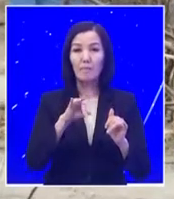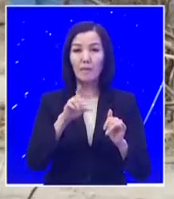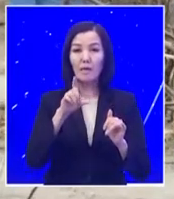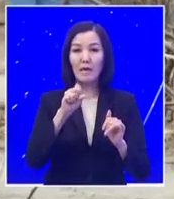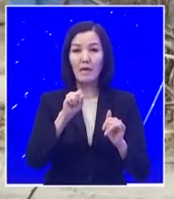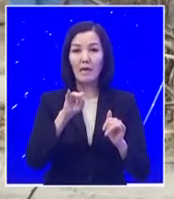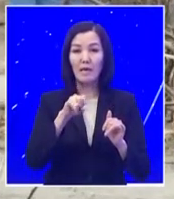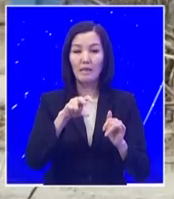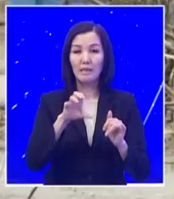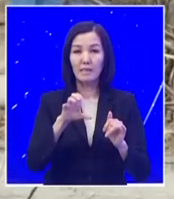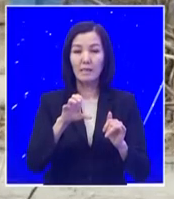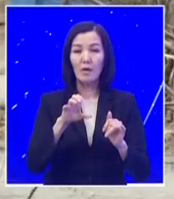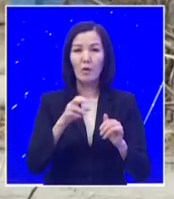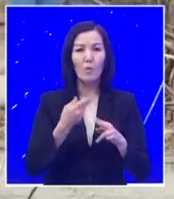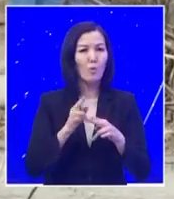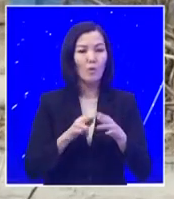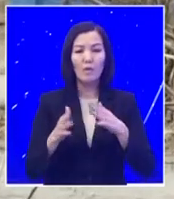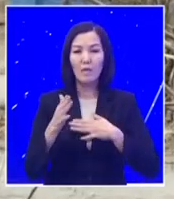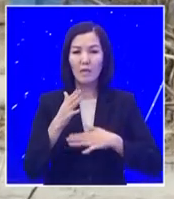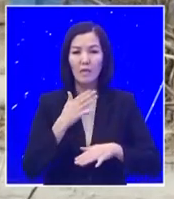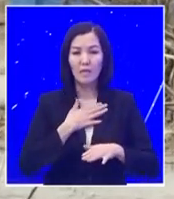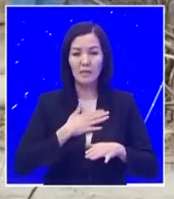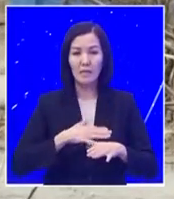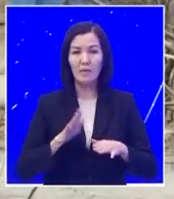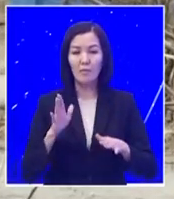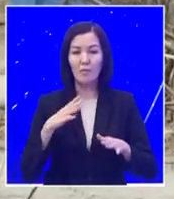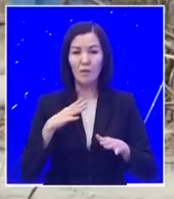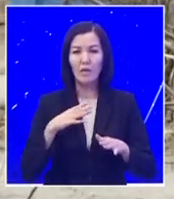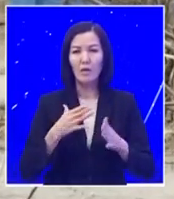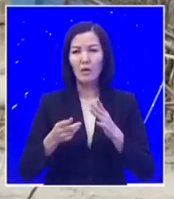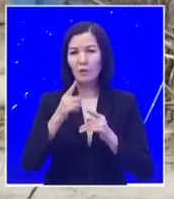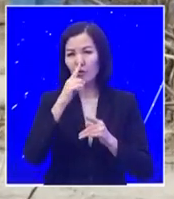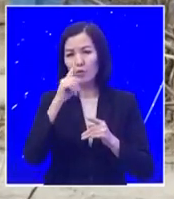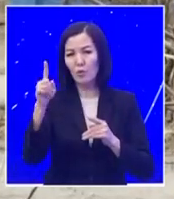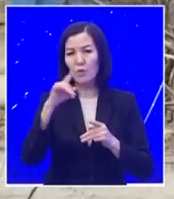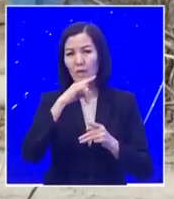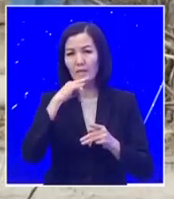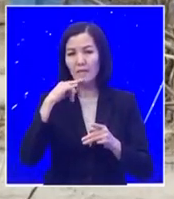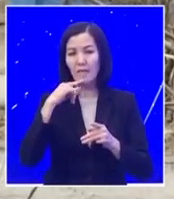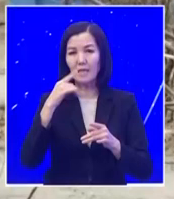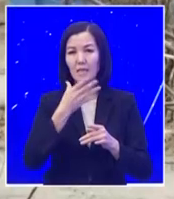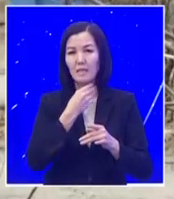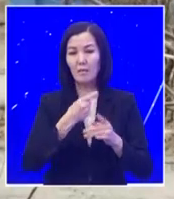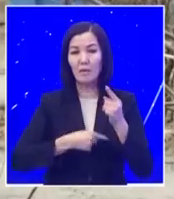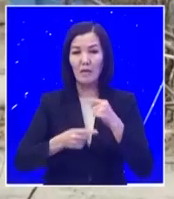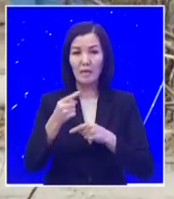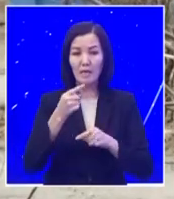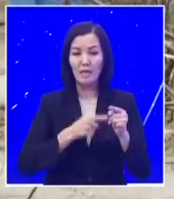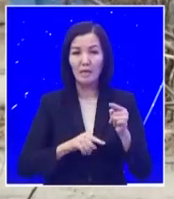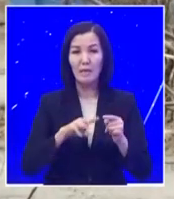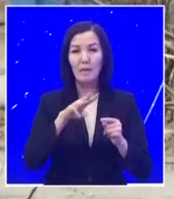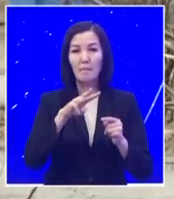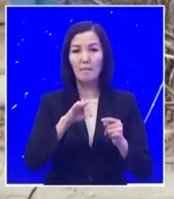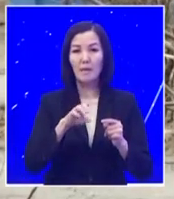кереметтей Михайлсқа деген ризашылығы. Себебі сонау Санкт-Петербургтан оқыған, жер айдалып аударылып келген